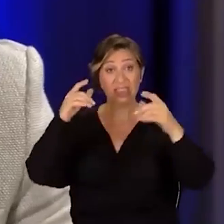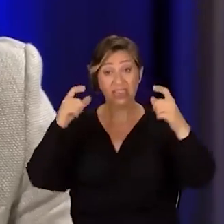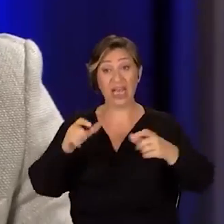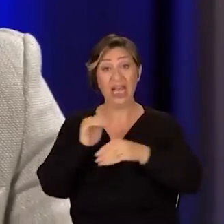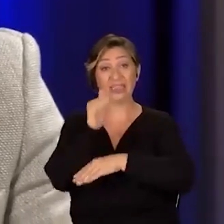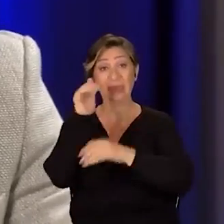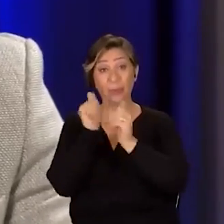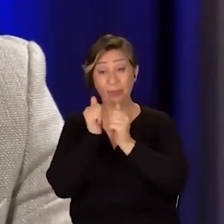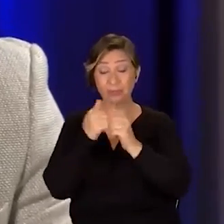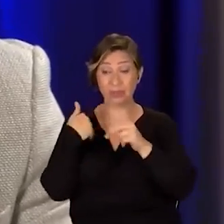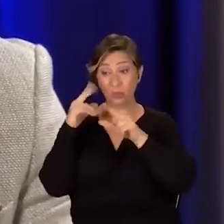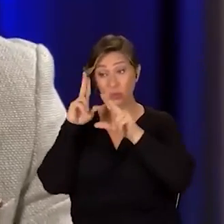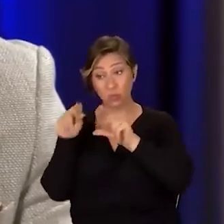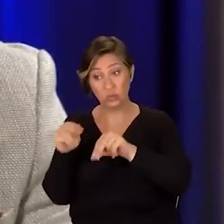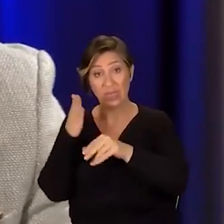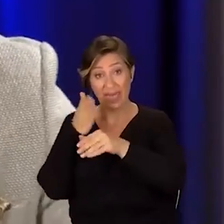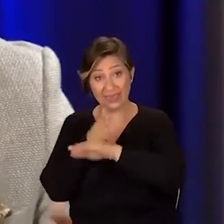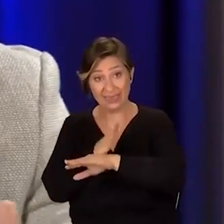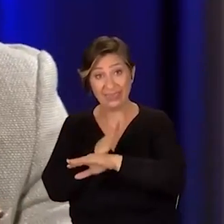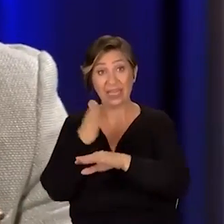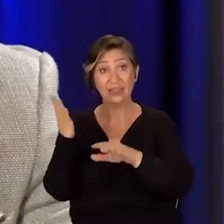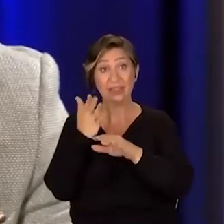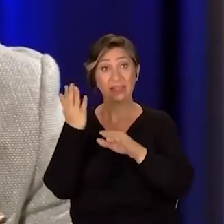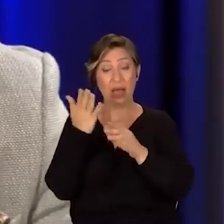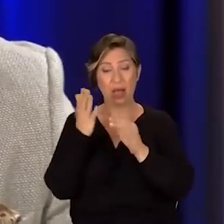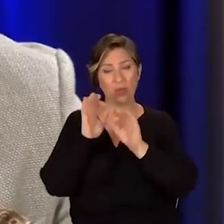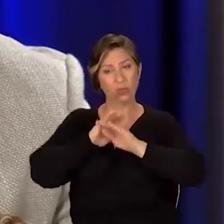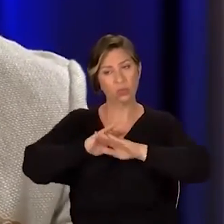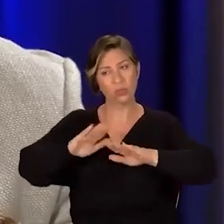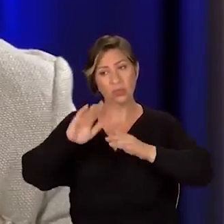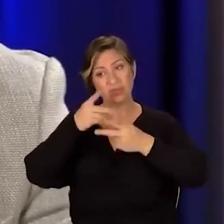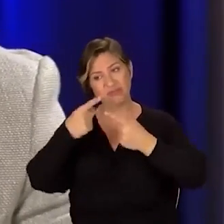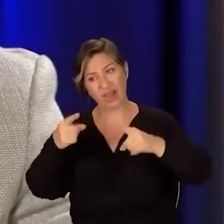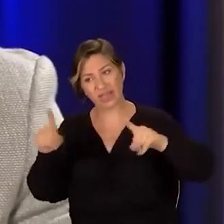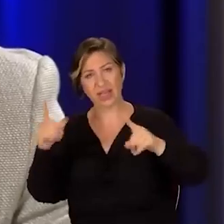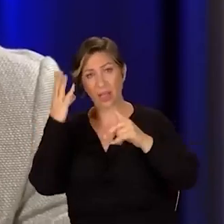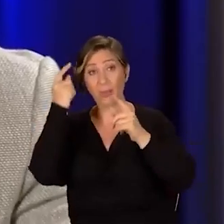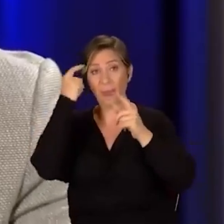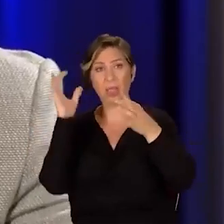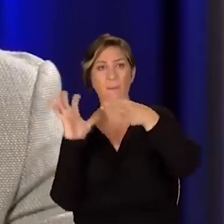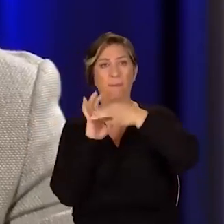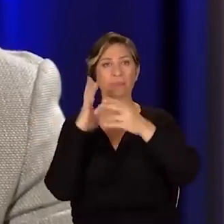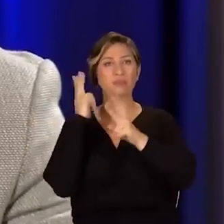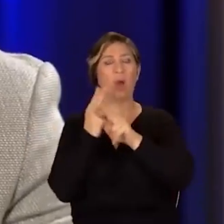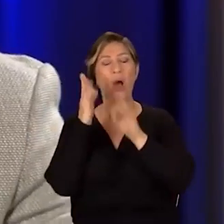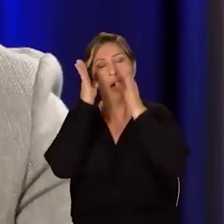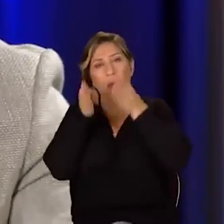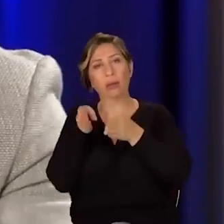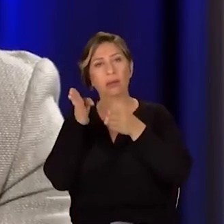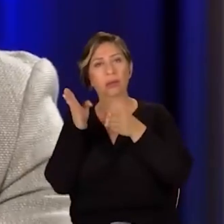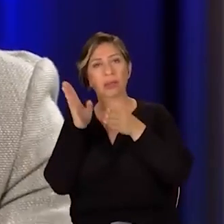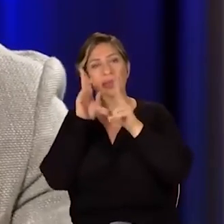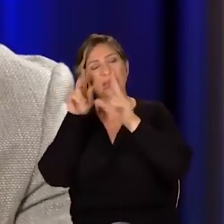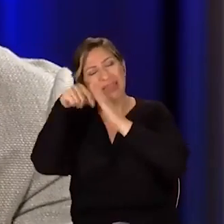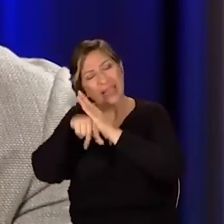şehir hayatıyla beraber bizim uykumuz aslında daha konsolide hale geldi. Beyin buna daha iyi adapte oldu. Yani dolayısıyla adapte olduğu için de